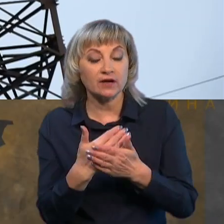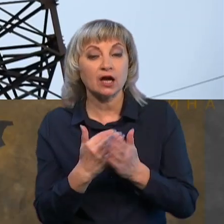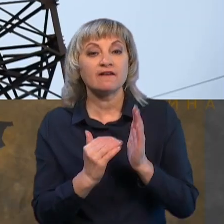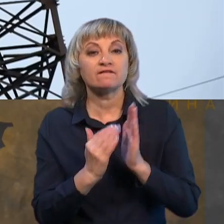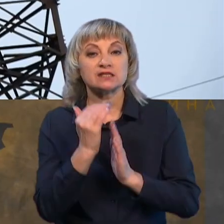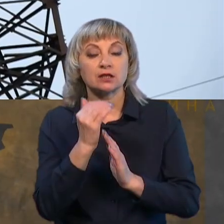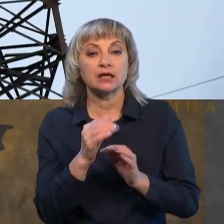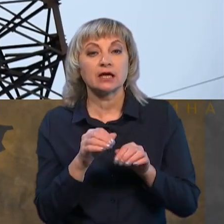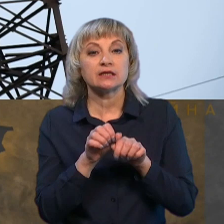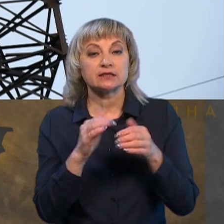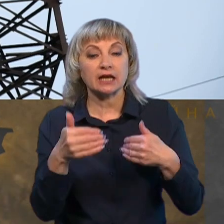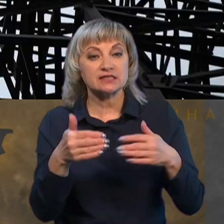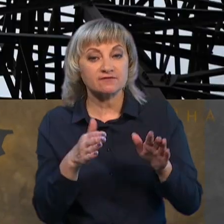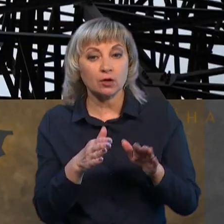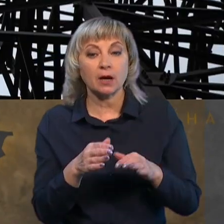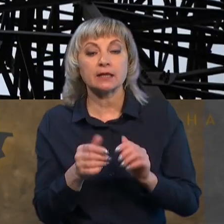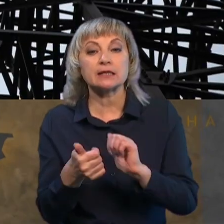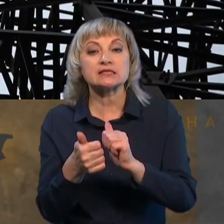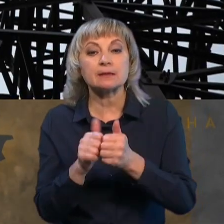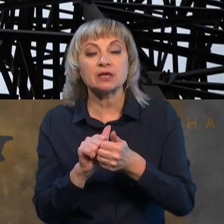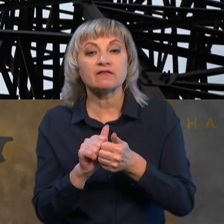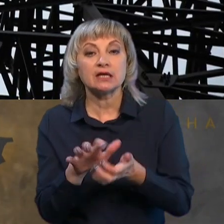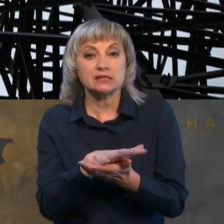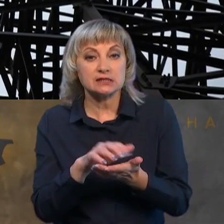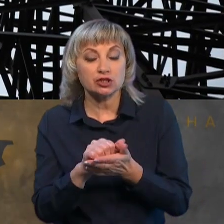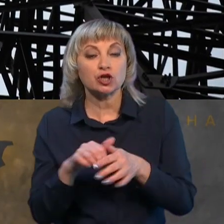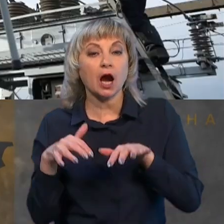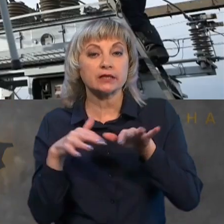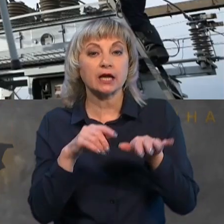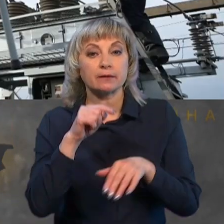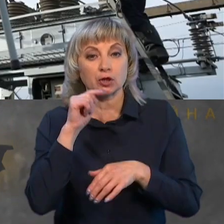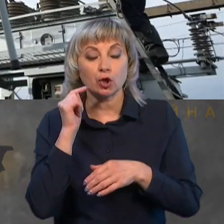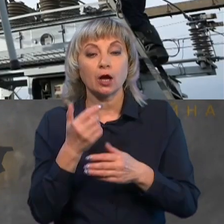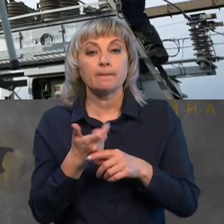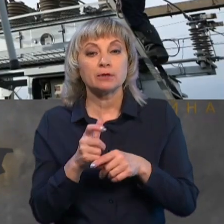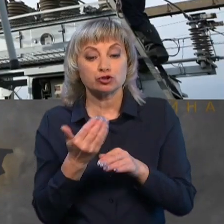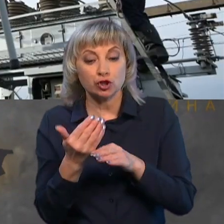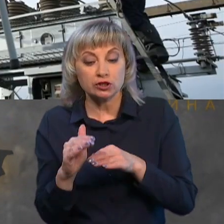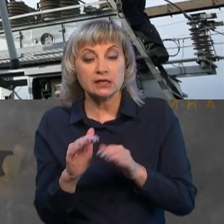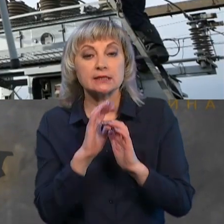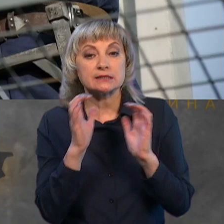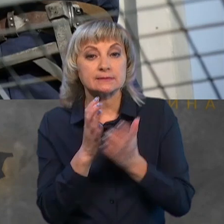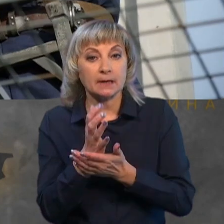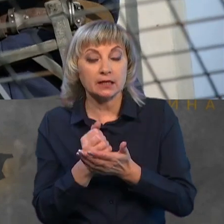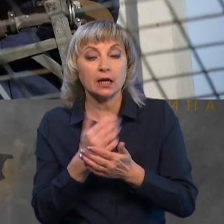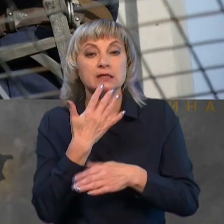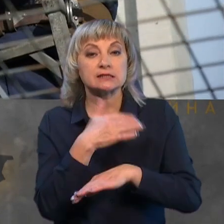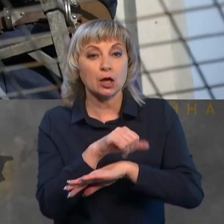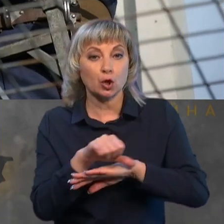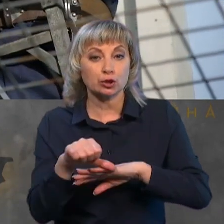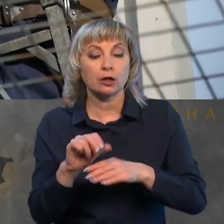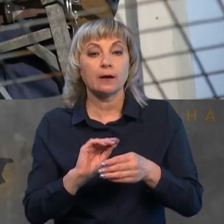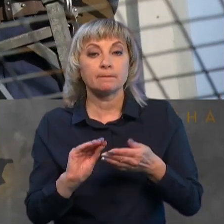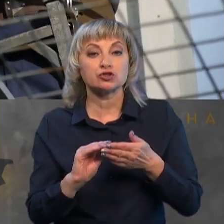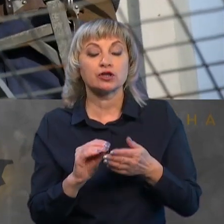високовольтних трансформаторів на заміну знищених атаками росіян. Більша частина з них зберігається за кордоном. Про це пише